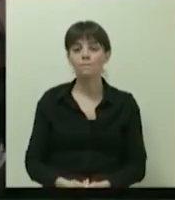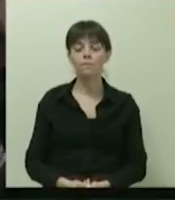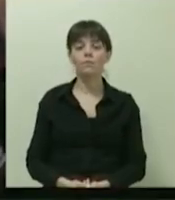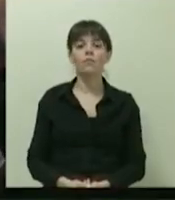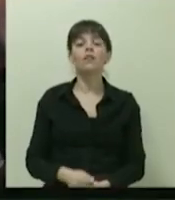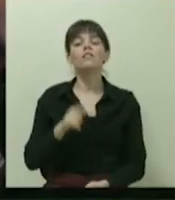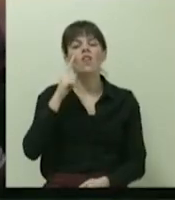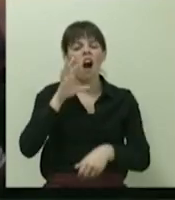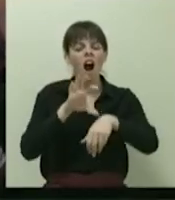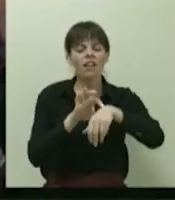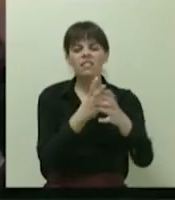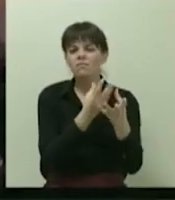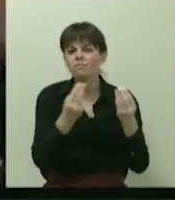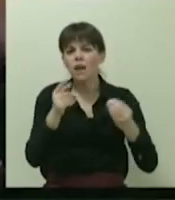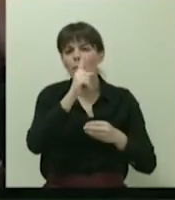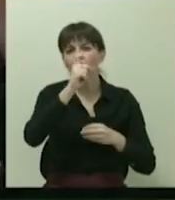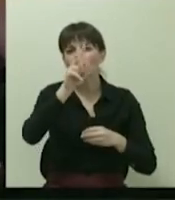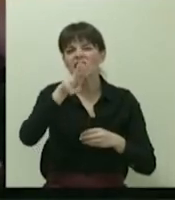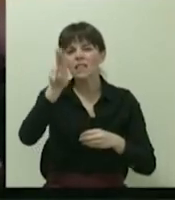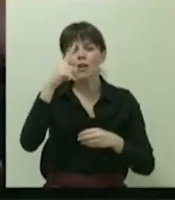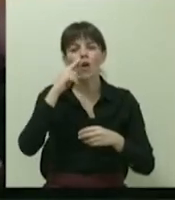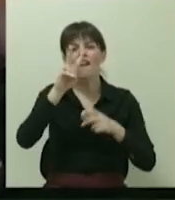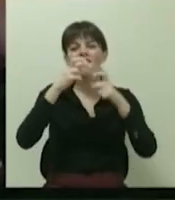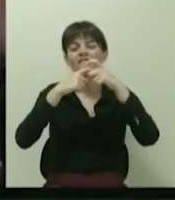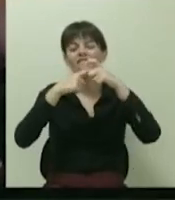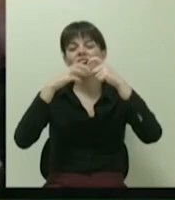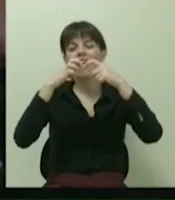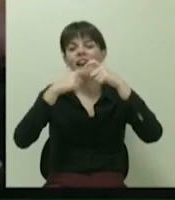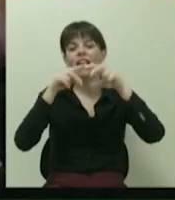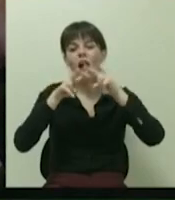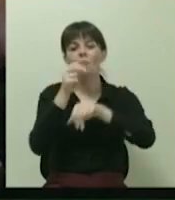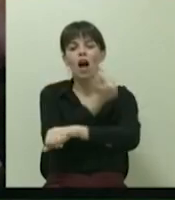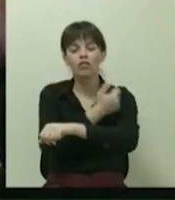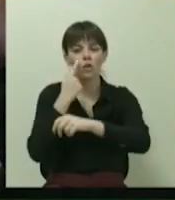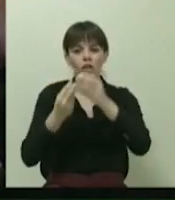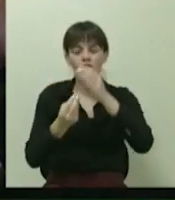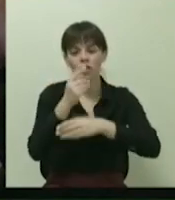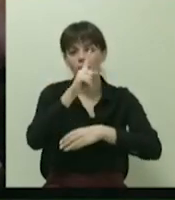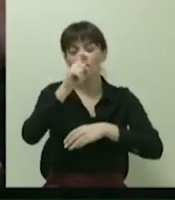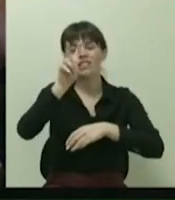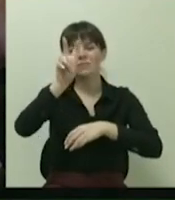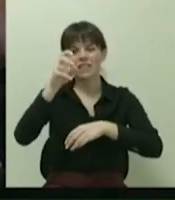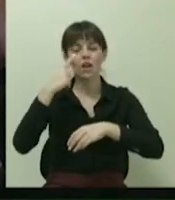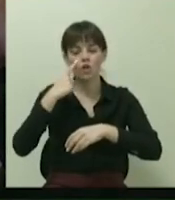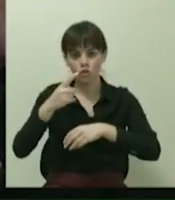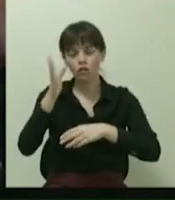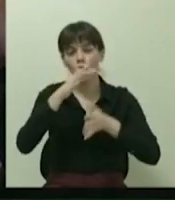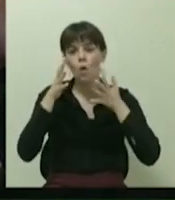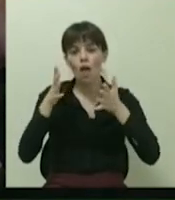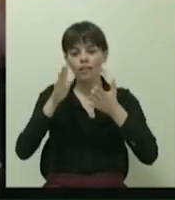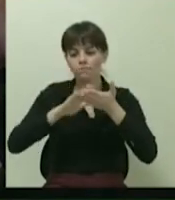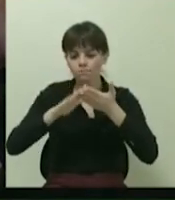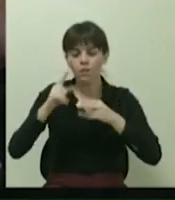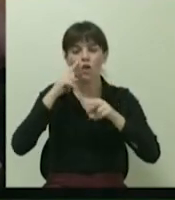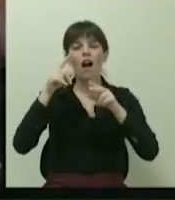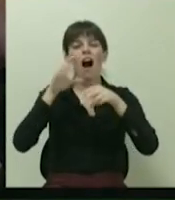Ortalık hastalıktan kırılıyor. 1927'de verem aşısı üretimi başlıyor. 1928'de Hıfzı Sıha Enstitüsü ile üretim merkeziyleştiriliyor.